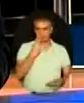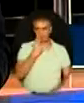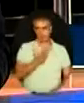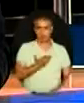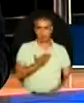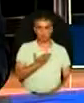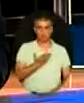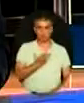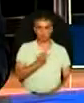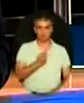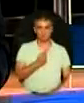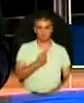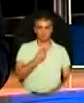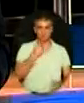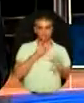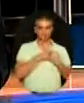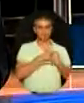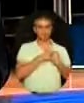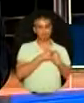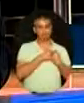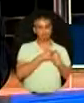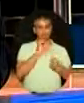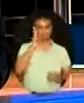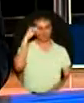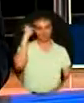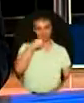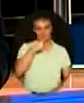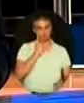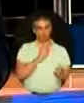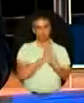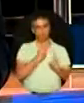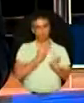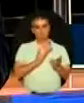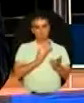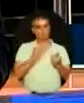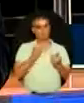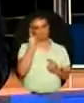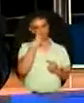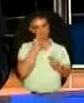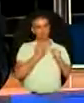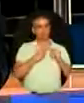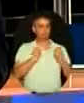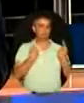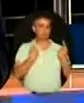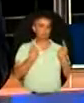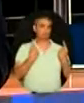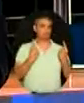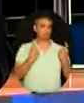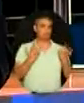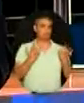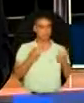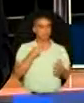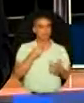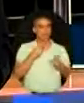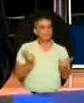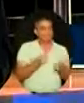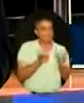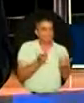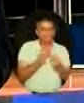את זה. המאבק של הפלסטינים מולנו מקבל כל פעם פרצוף אחר לגמרי, והם